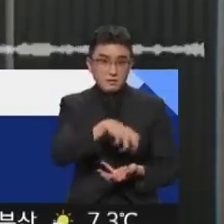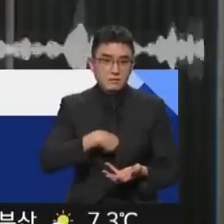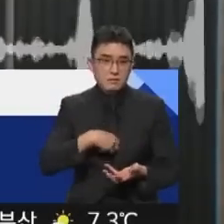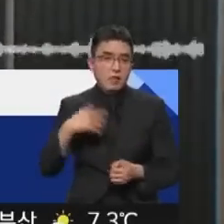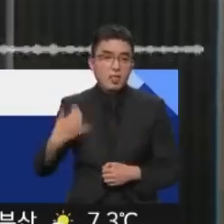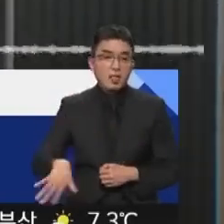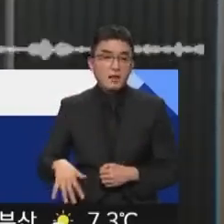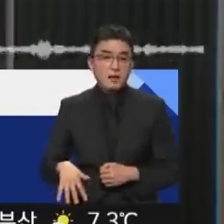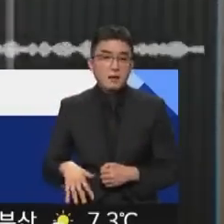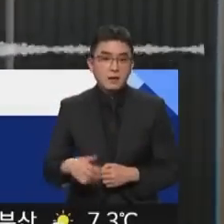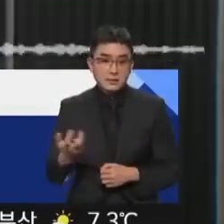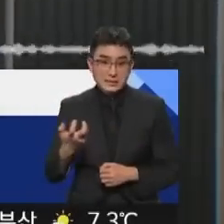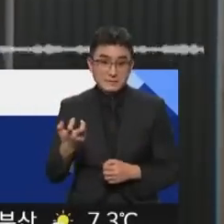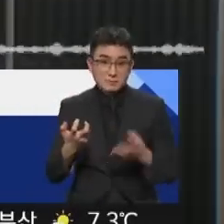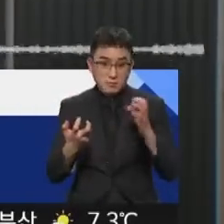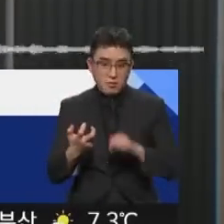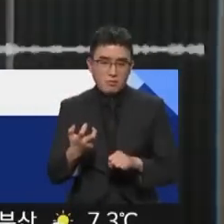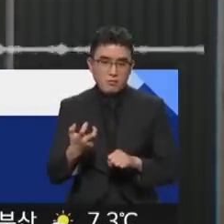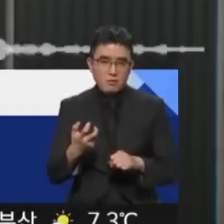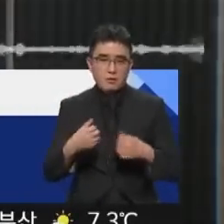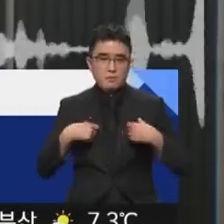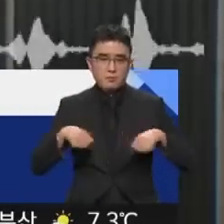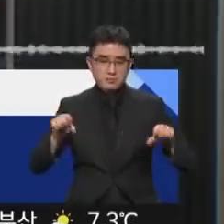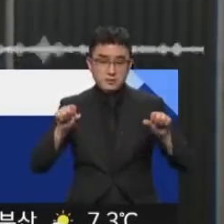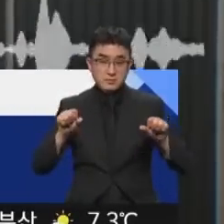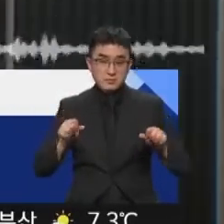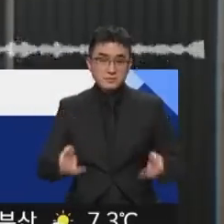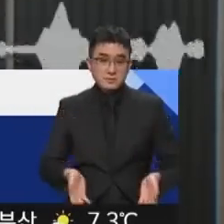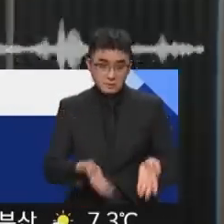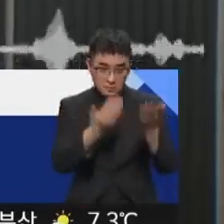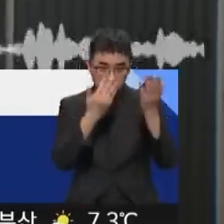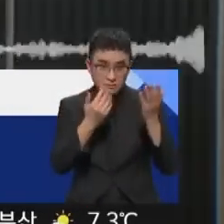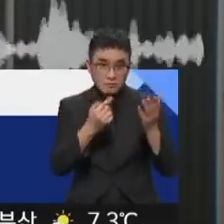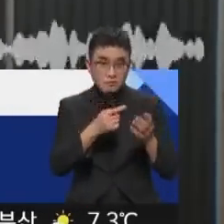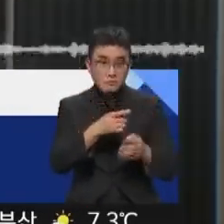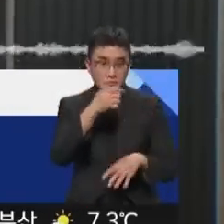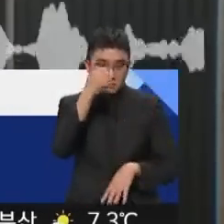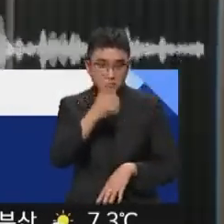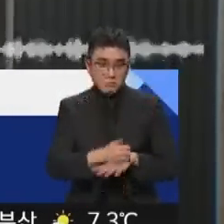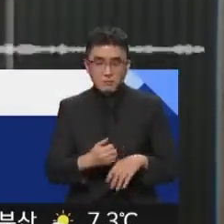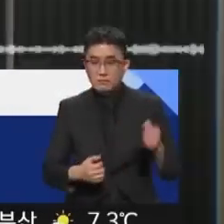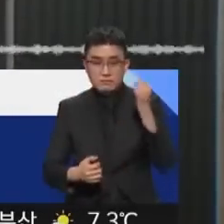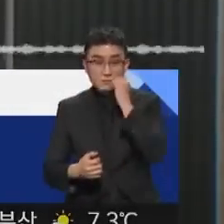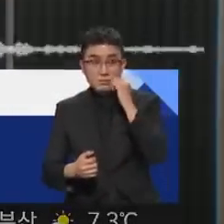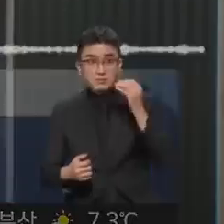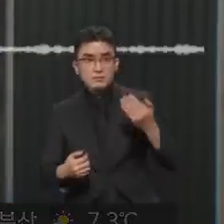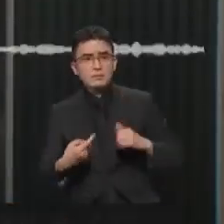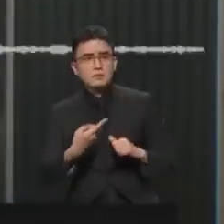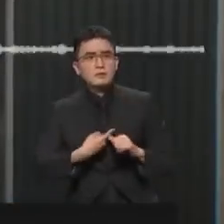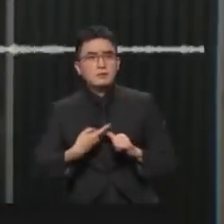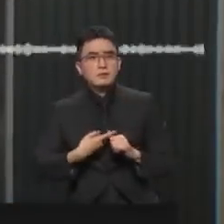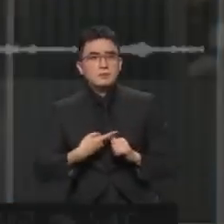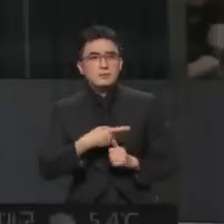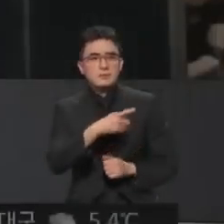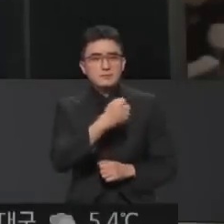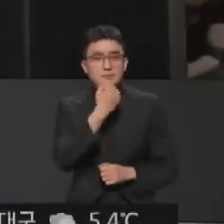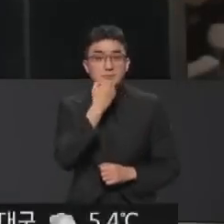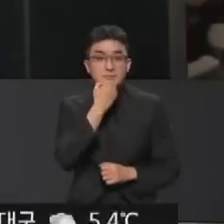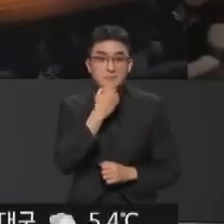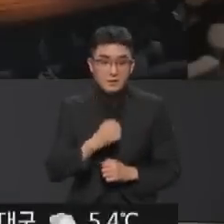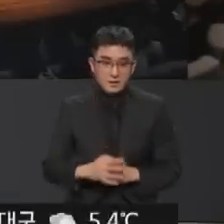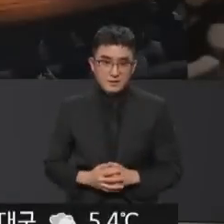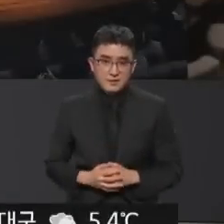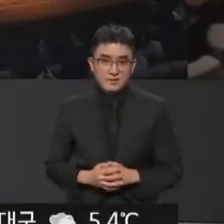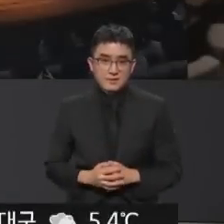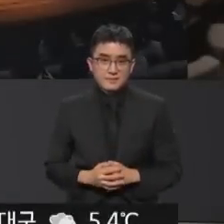제가 받지 않겠다고 하고 포기한 사람한테 이런 말을 하는 거는 네거티브죠. 최근에 안